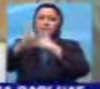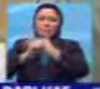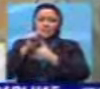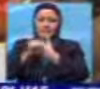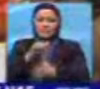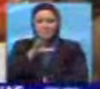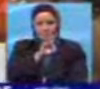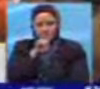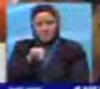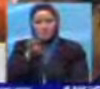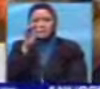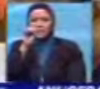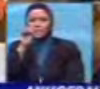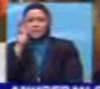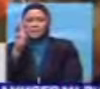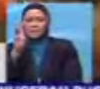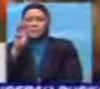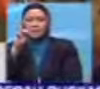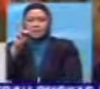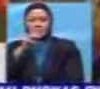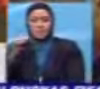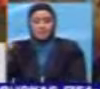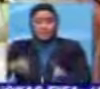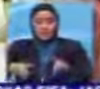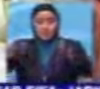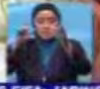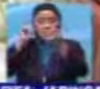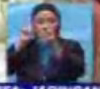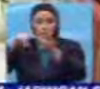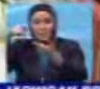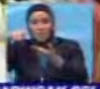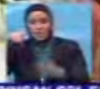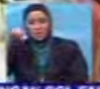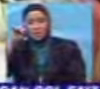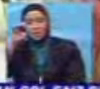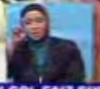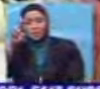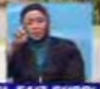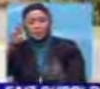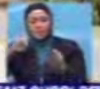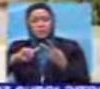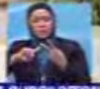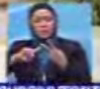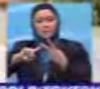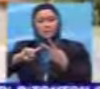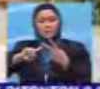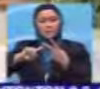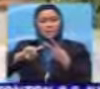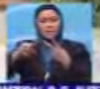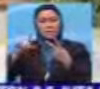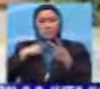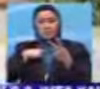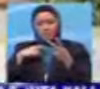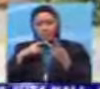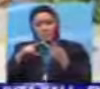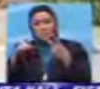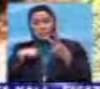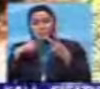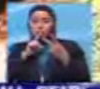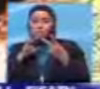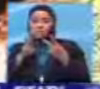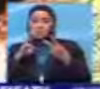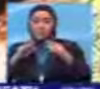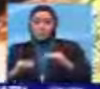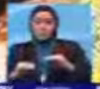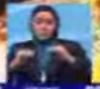Setakat ini, laluan daripada Jalan Pengkalan Kubur Jeram Perdah di kilometer 13.23 di Kesban. Paras air